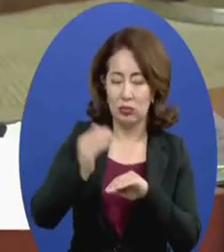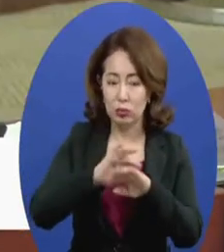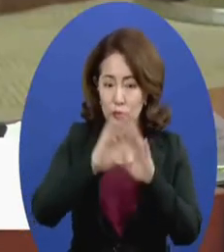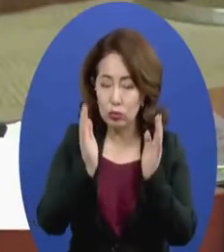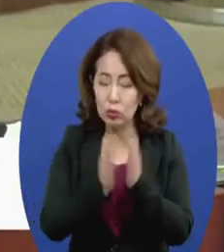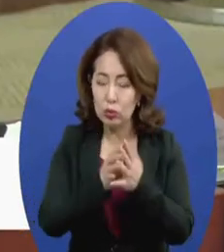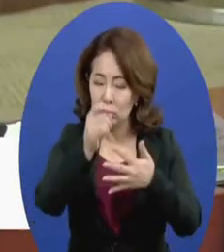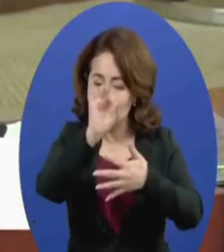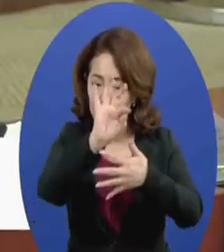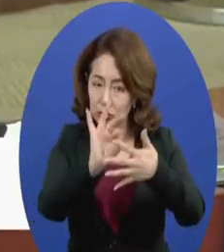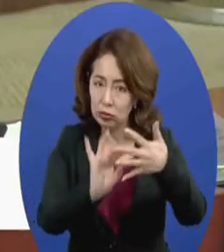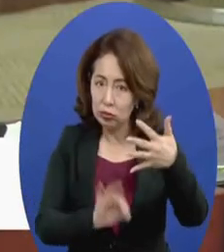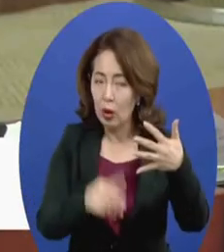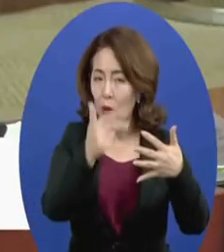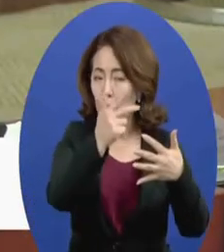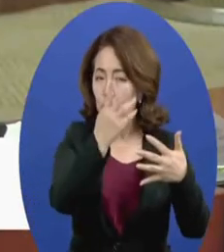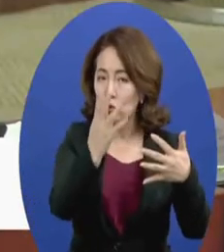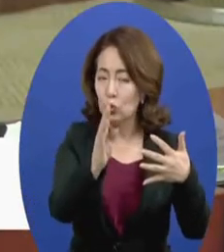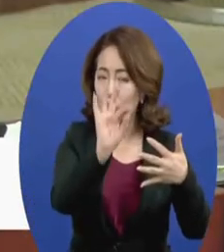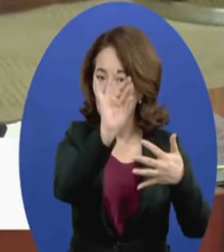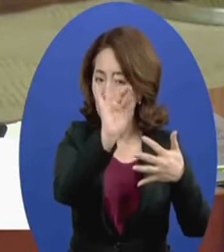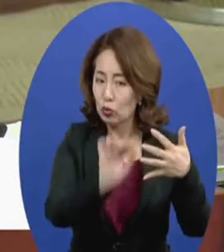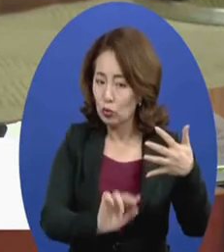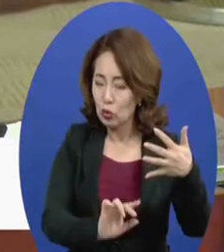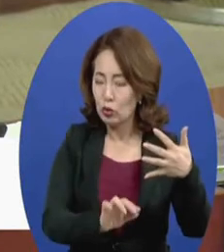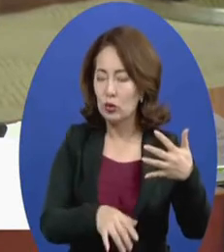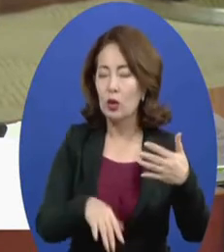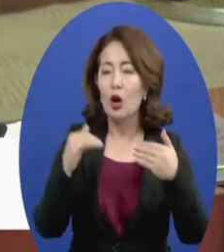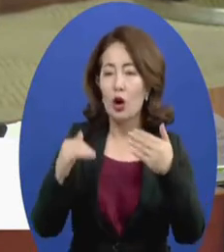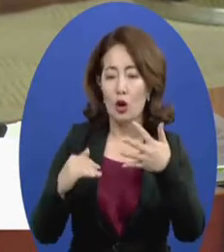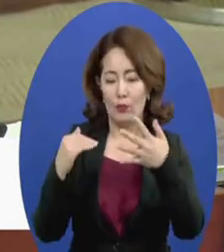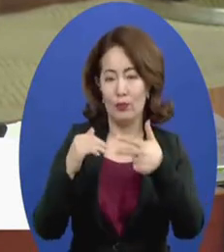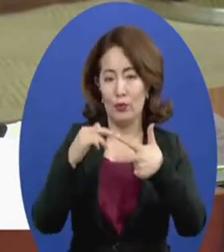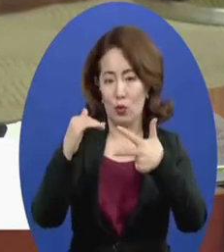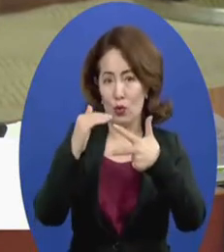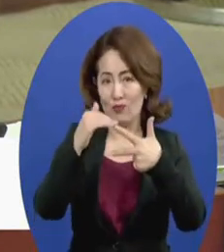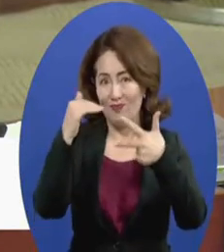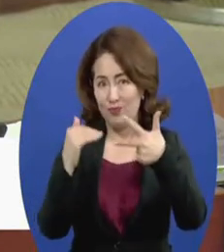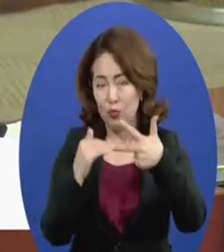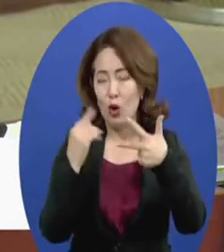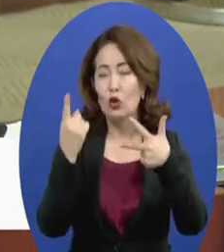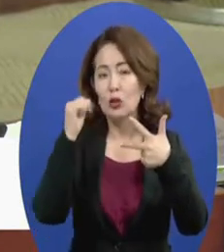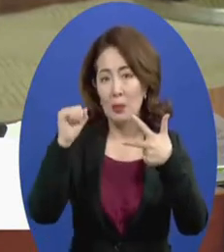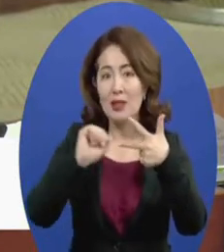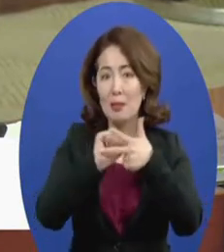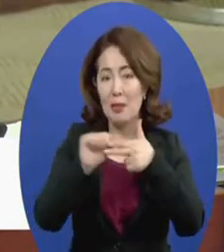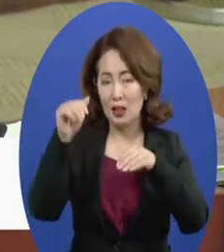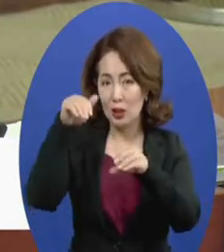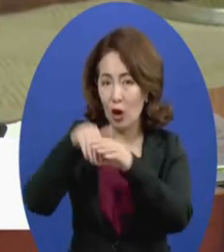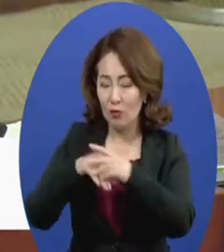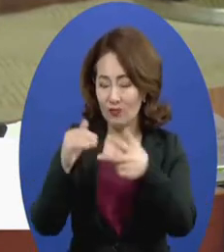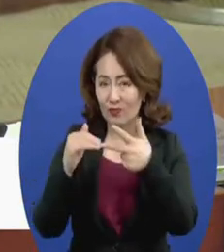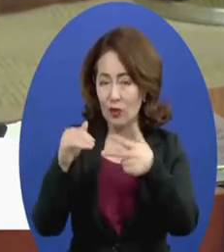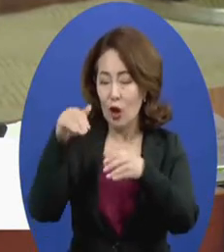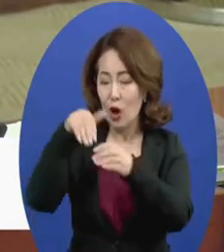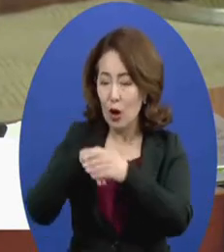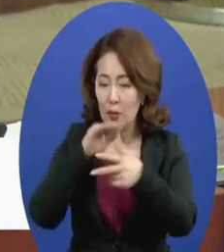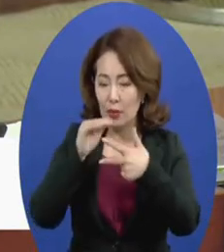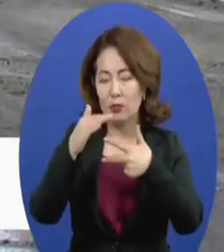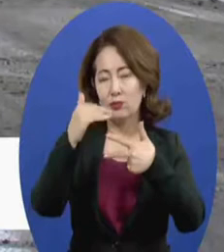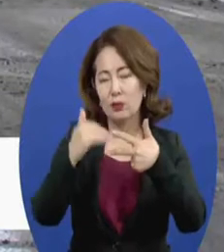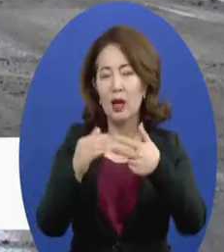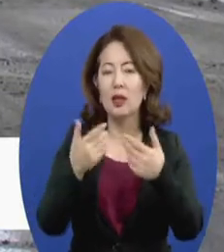34-ийг бол одоо бид нар бас энэ өндөржүүлсэн бэлэн байдлын зэрэгт шилжснээр бас үйл ажиллагааг нь бас ингэж цолруулж бас оруулж ирж